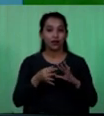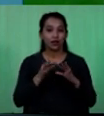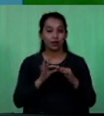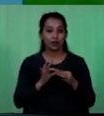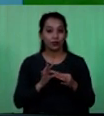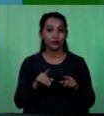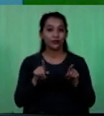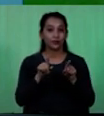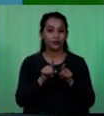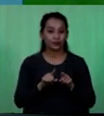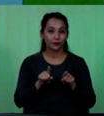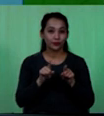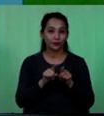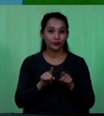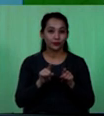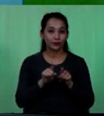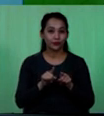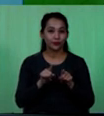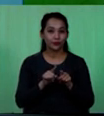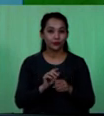gaplarni xuddi shunday.